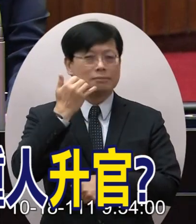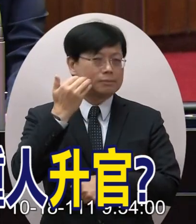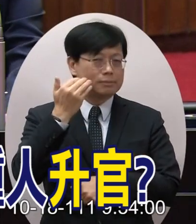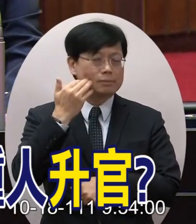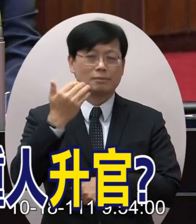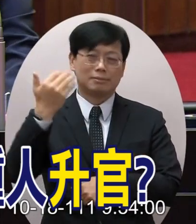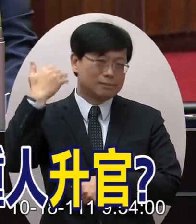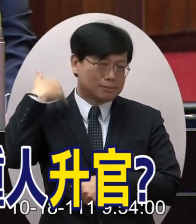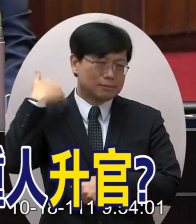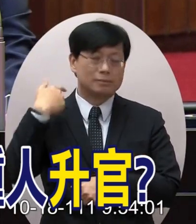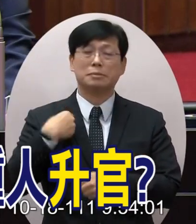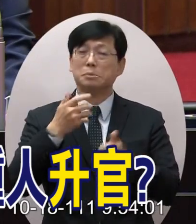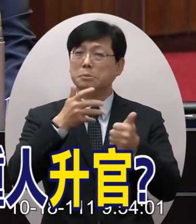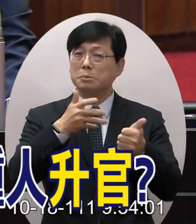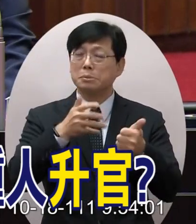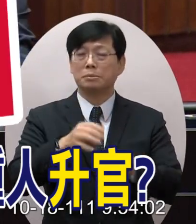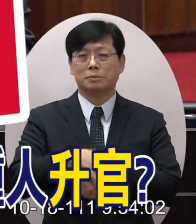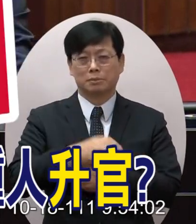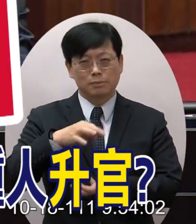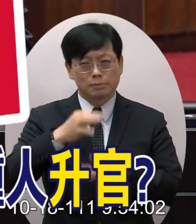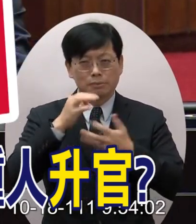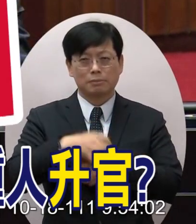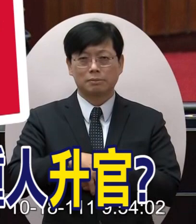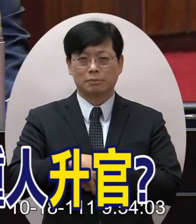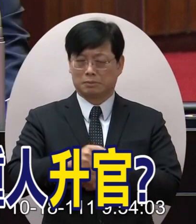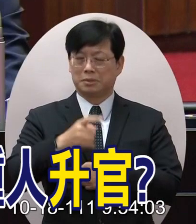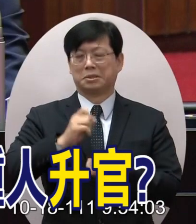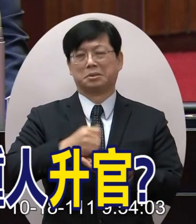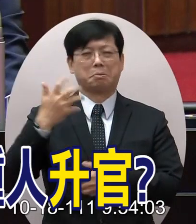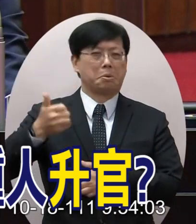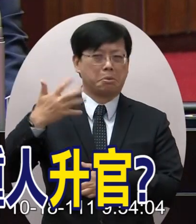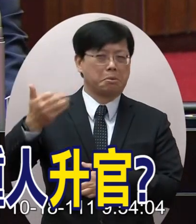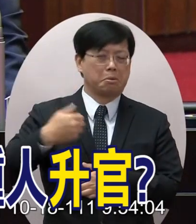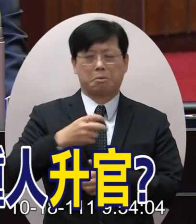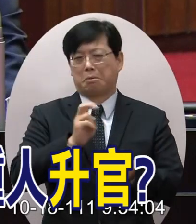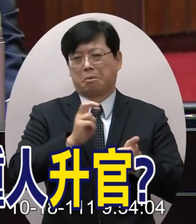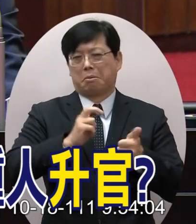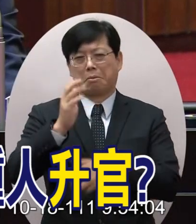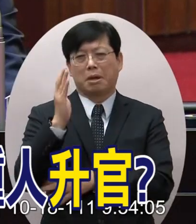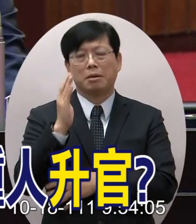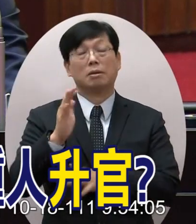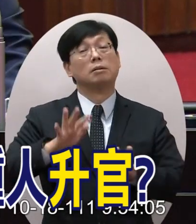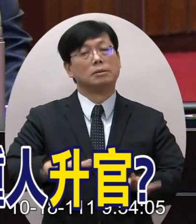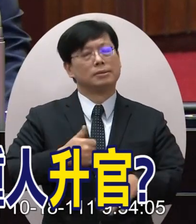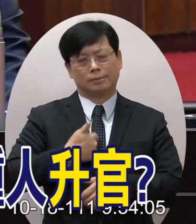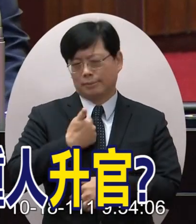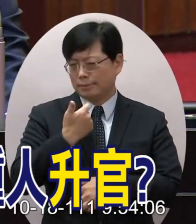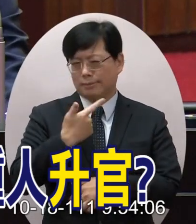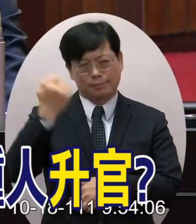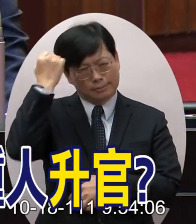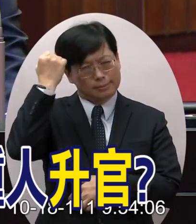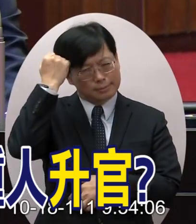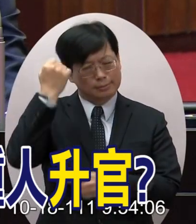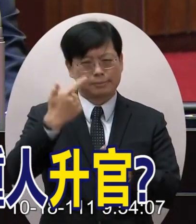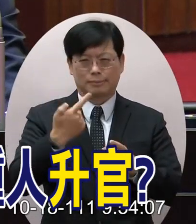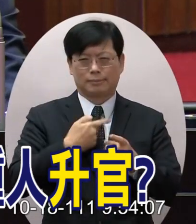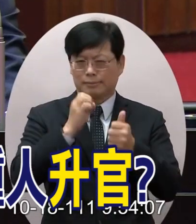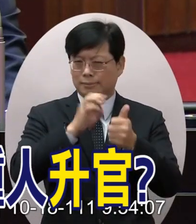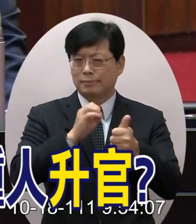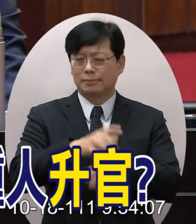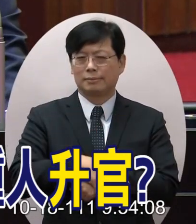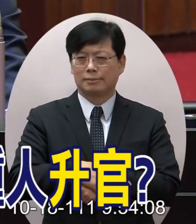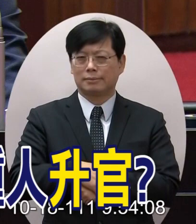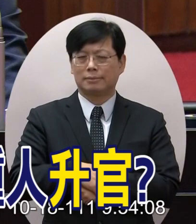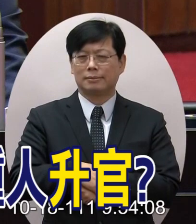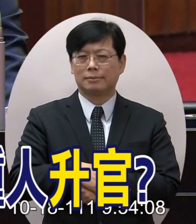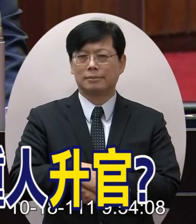就是说上次我在质询的时候，我说话术治国嘛哈，我今天就是很沉痛的讲，我非常沉痛，院